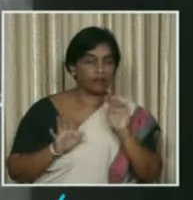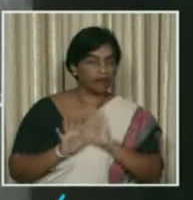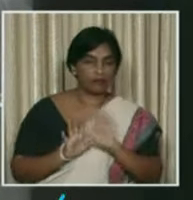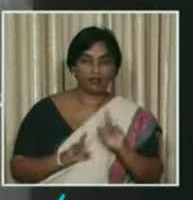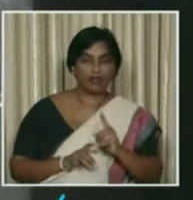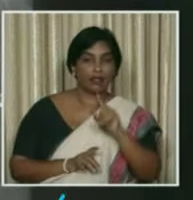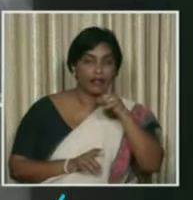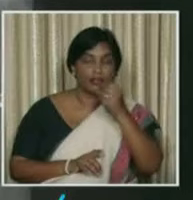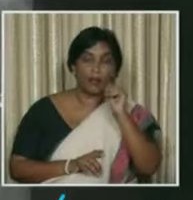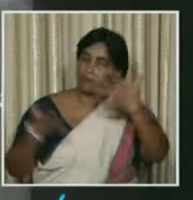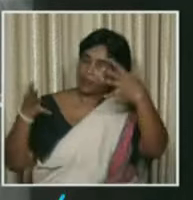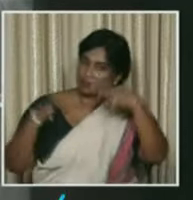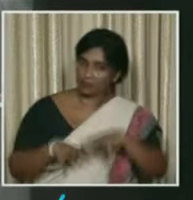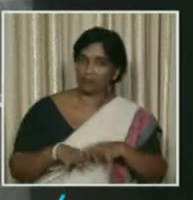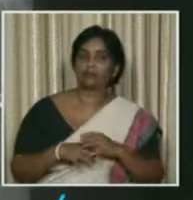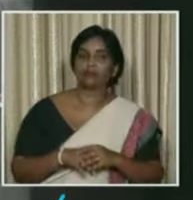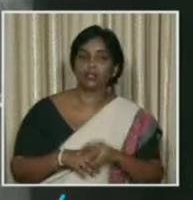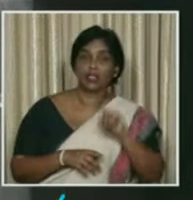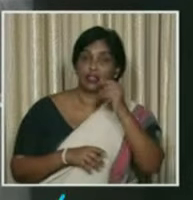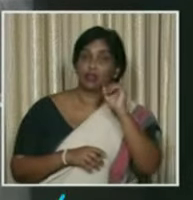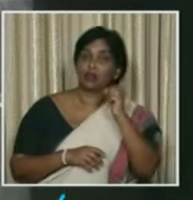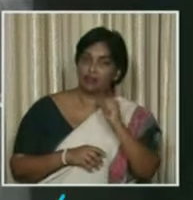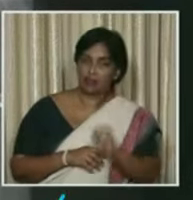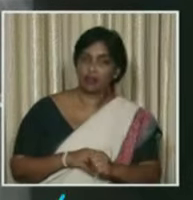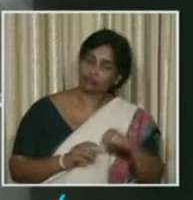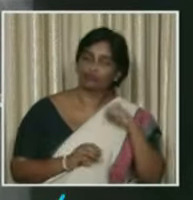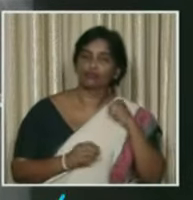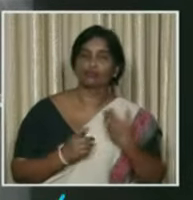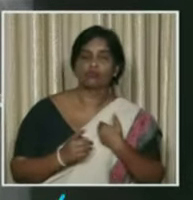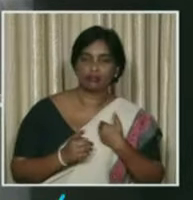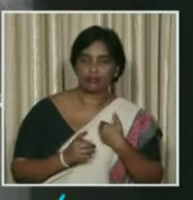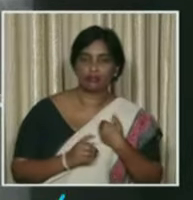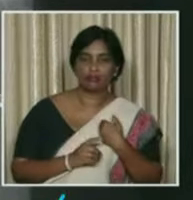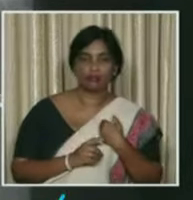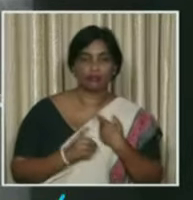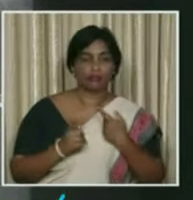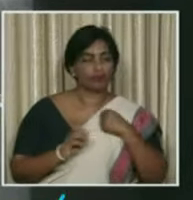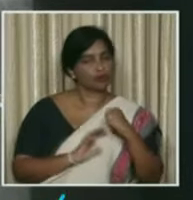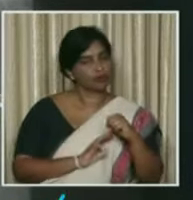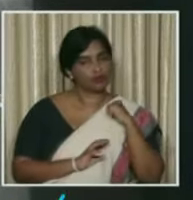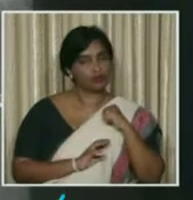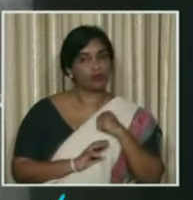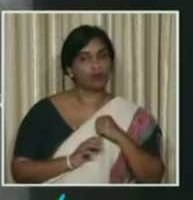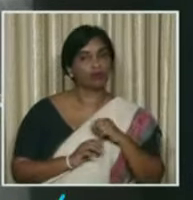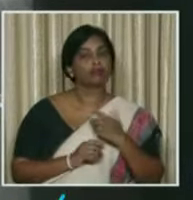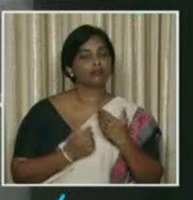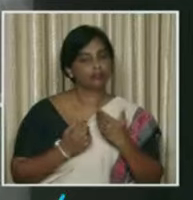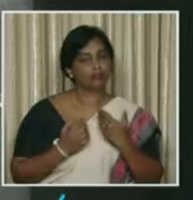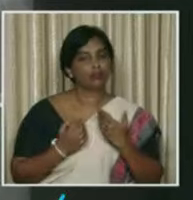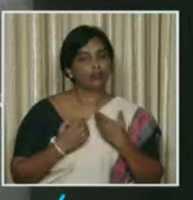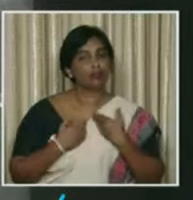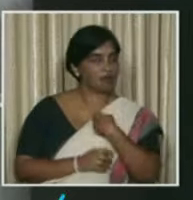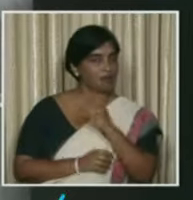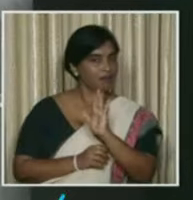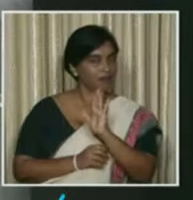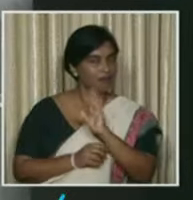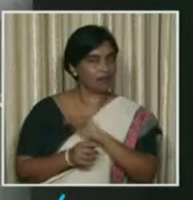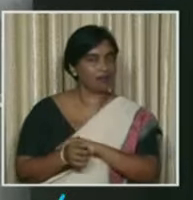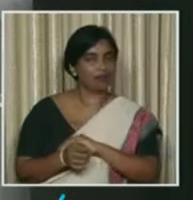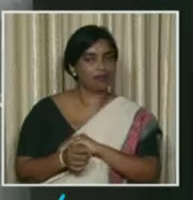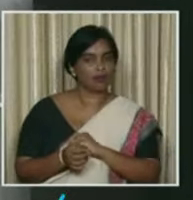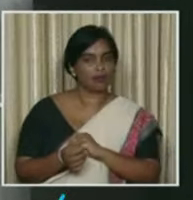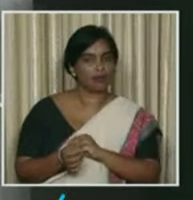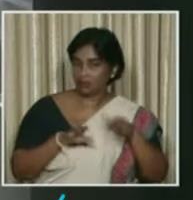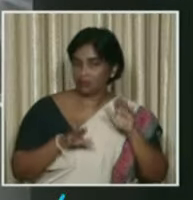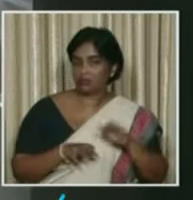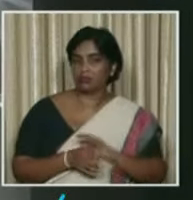නෙමෙයි 150ම පැන්නත් ඒ 150ටම මූණ දෙන්න පුළුවන් කොන්දක් කශේරුකාවක් කෞර්ෂත්වයක් අපිට තියෙනවා චණ්ඩි පාට්